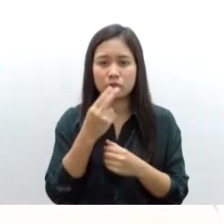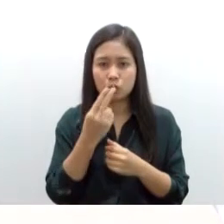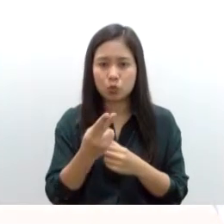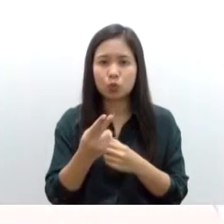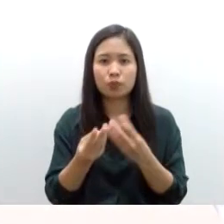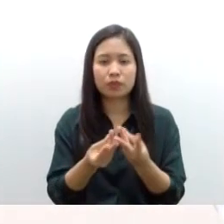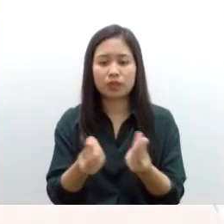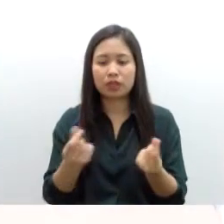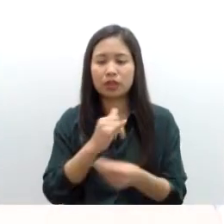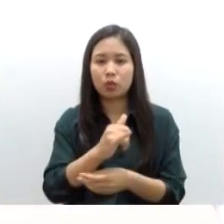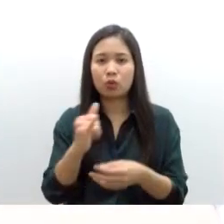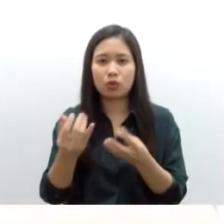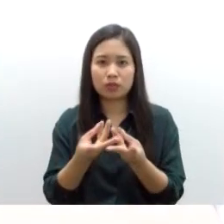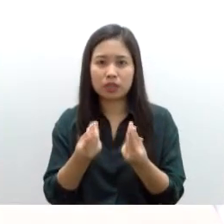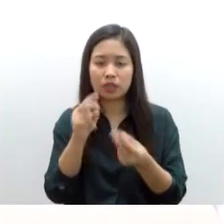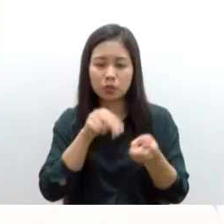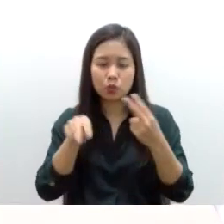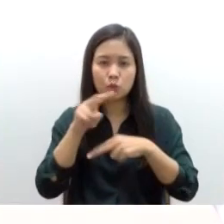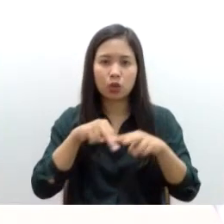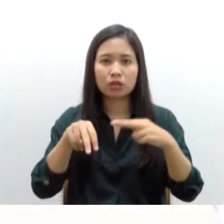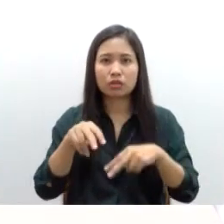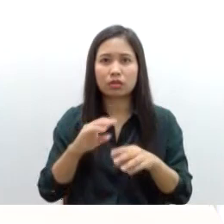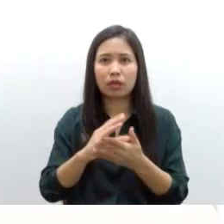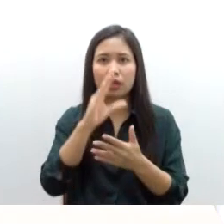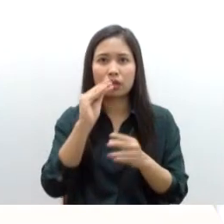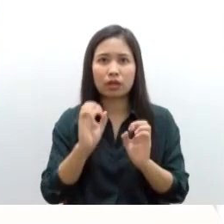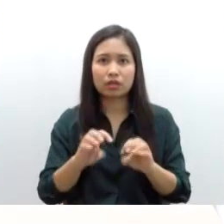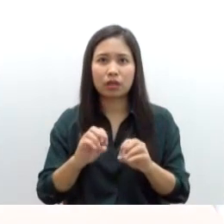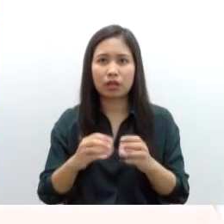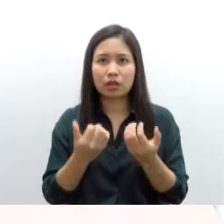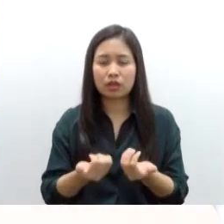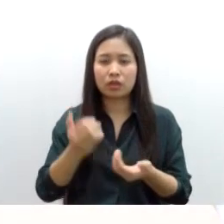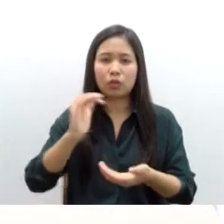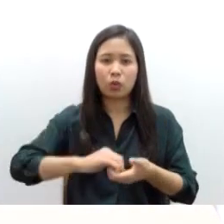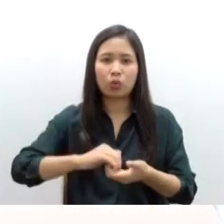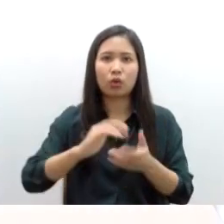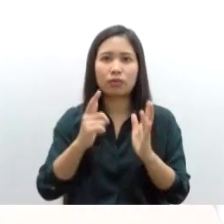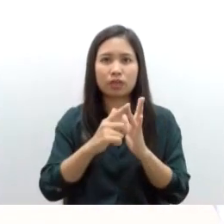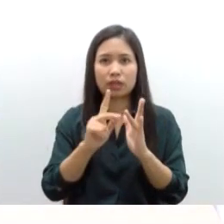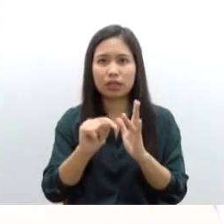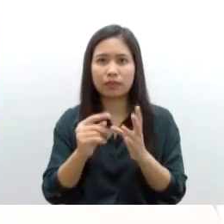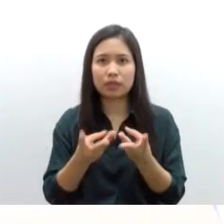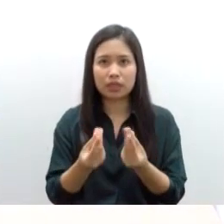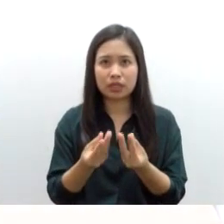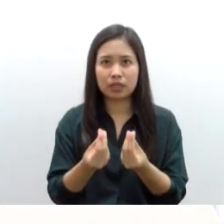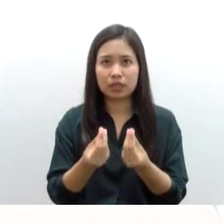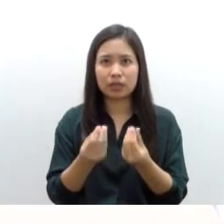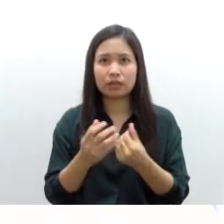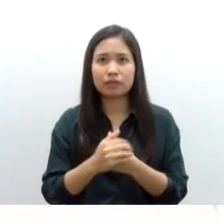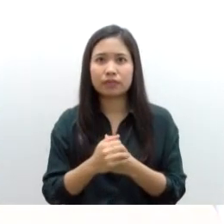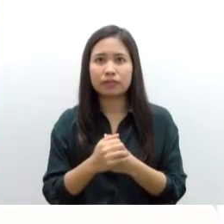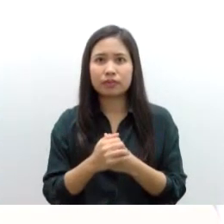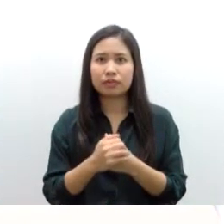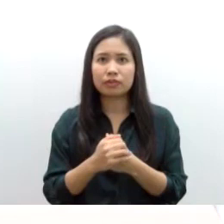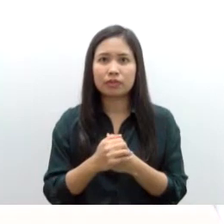2563นะครับพร้อมทั้งนี้นะครับทางก็ขอความร่วมมือทางเขตพื้นที่ครับได้ตอบแบบราย